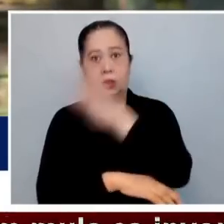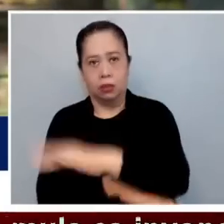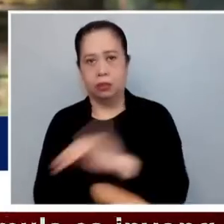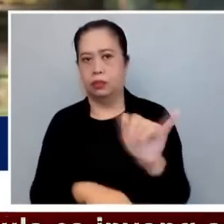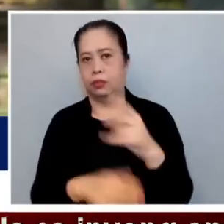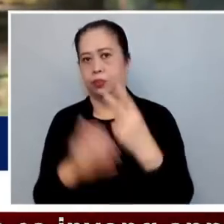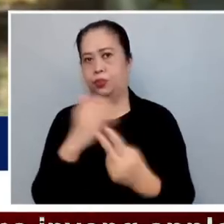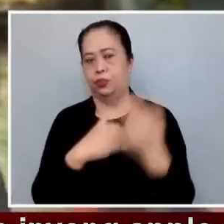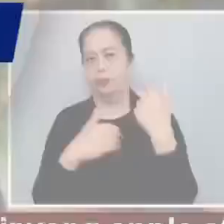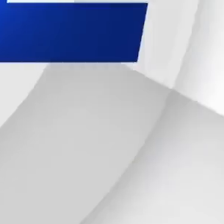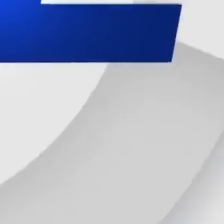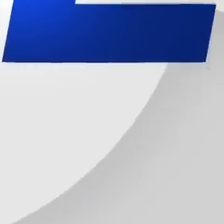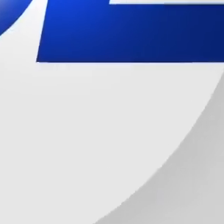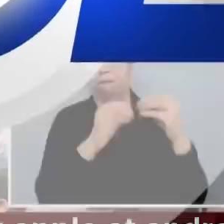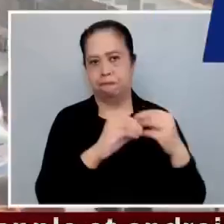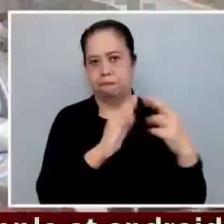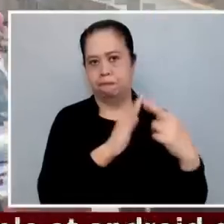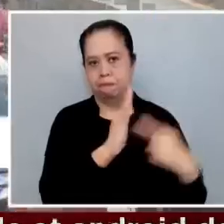gabi.